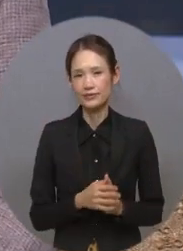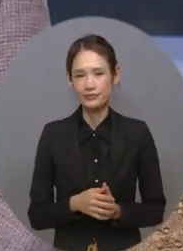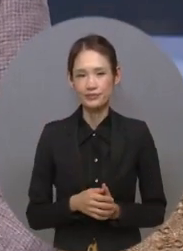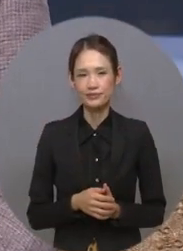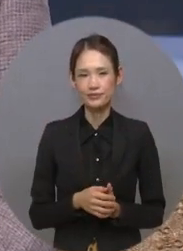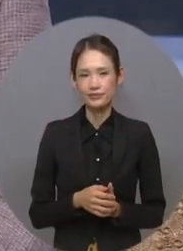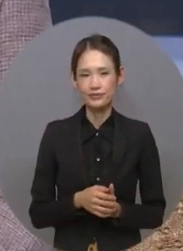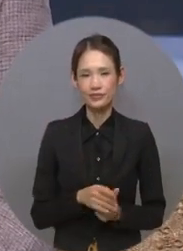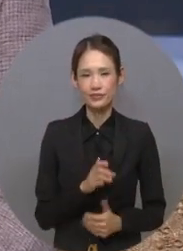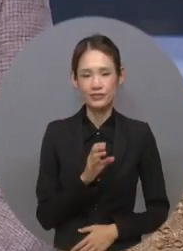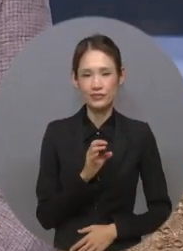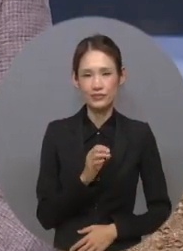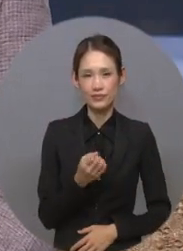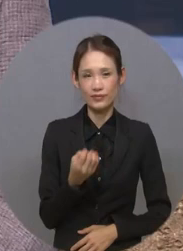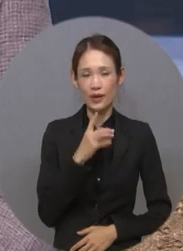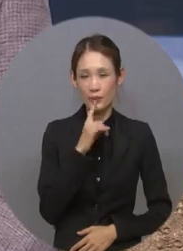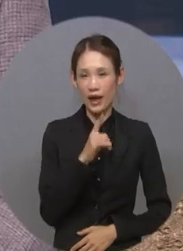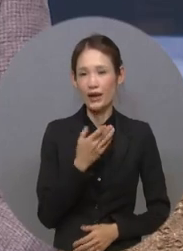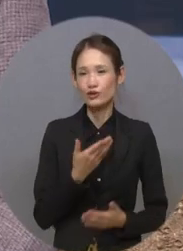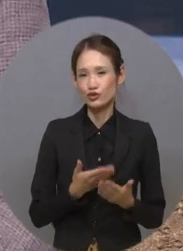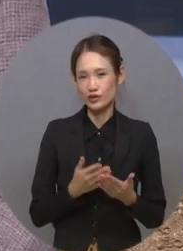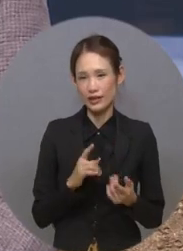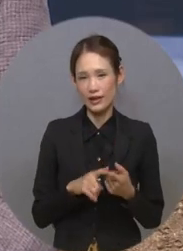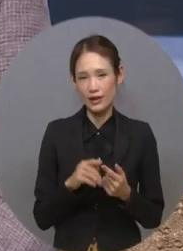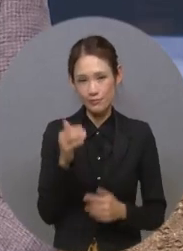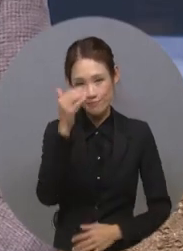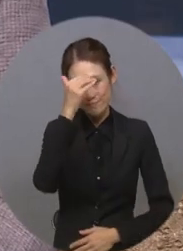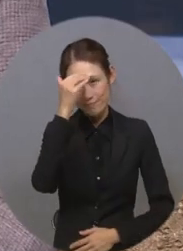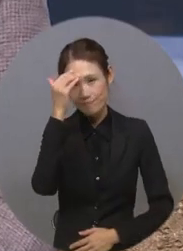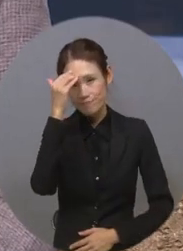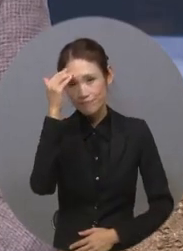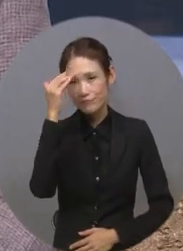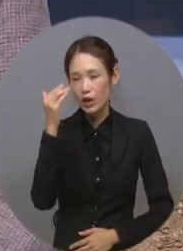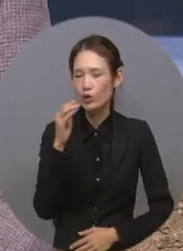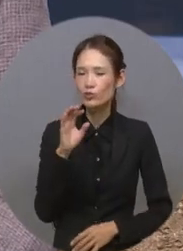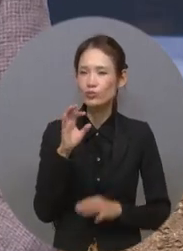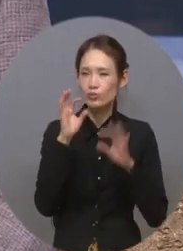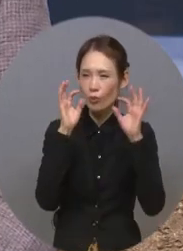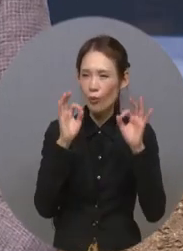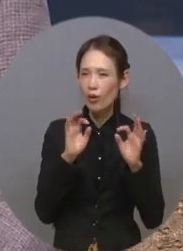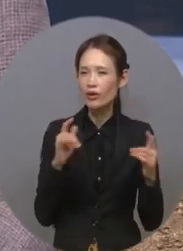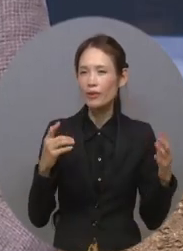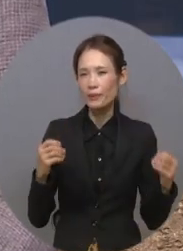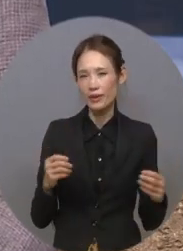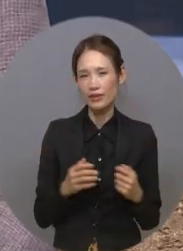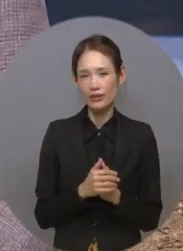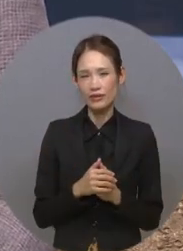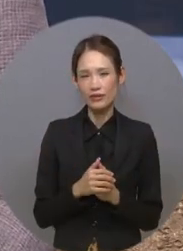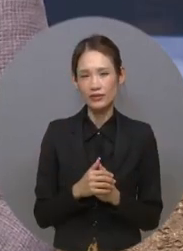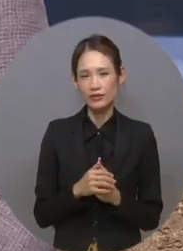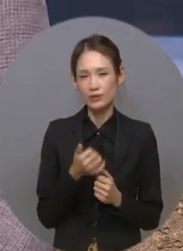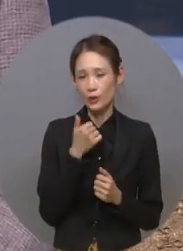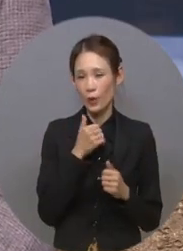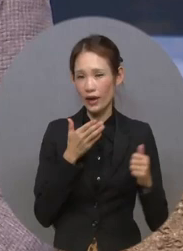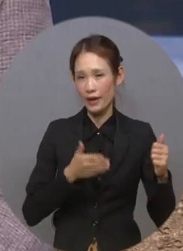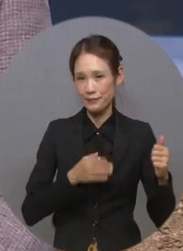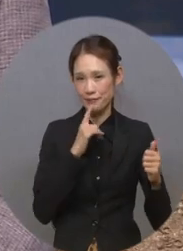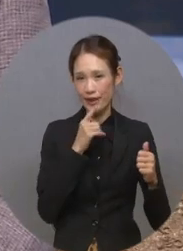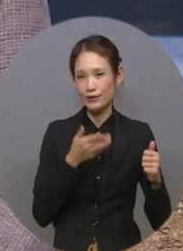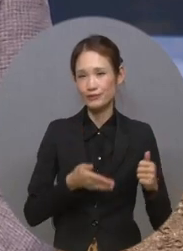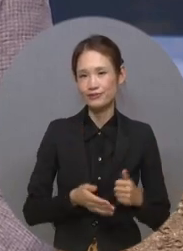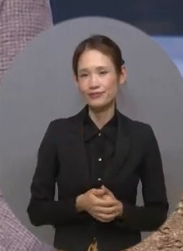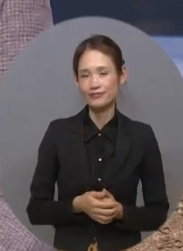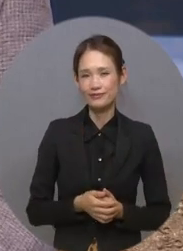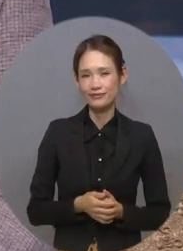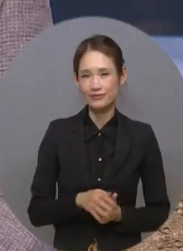지금 이제 또 양주시 이렇게 말씀해 주신 것처럼 볼거리들이 꽤 많은데 네. 양주시에 대해서도 좀 소개 말씀 간략하게